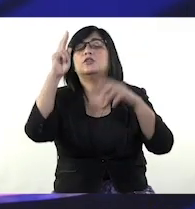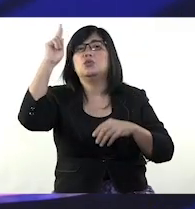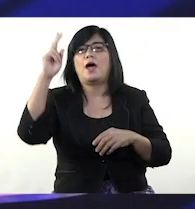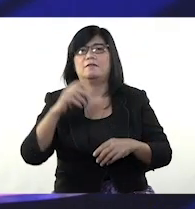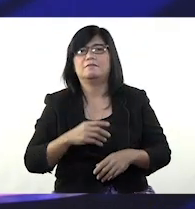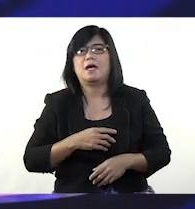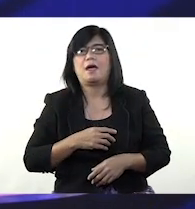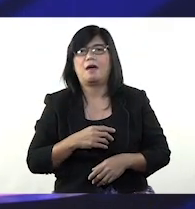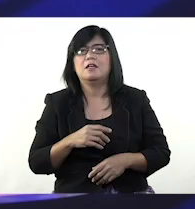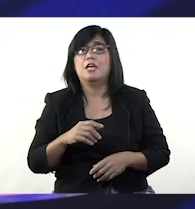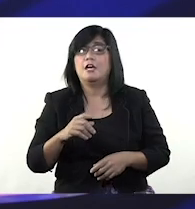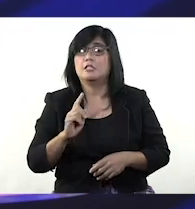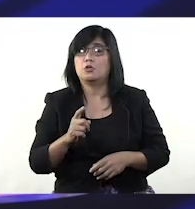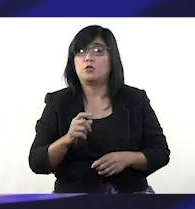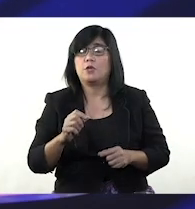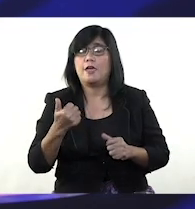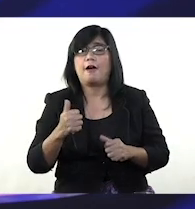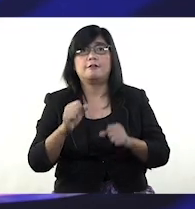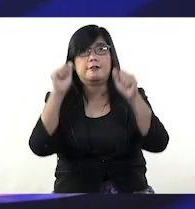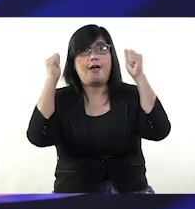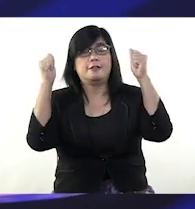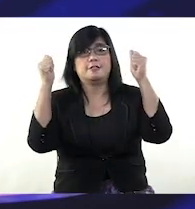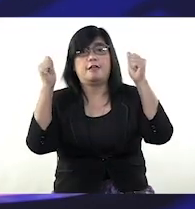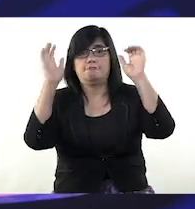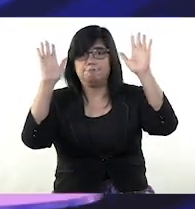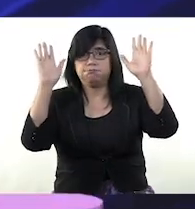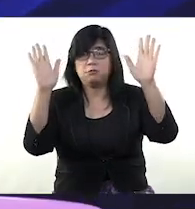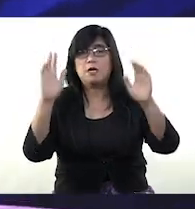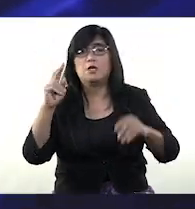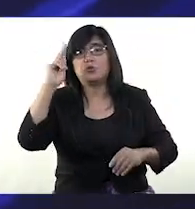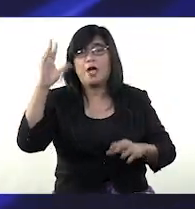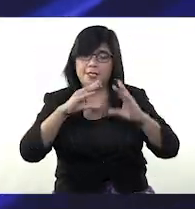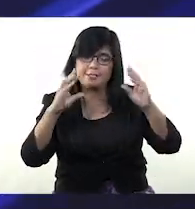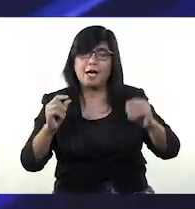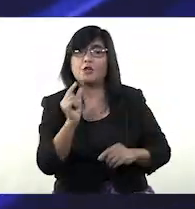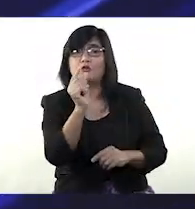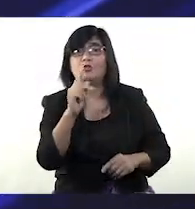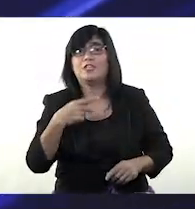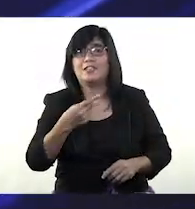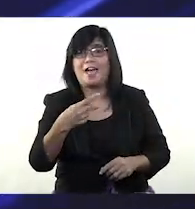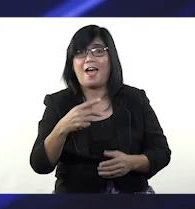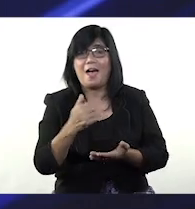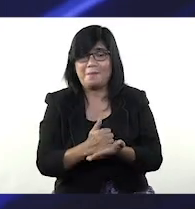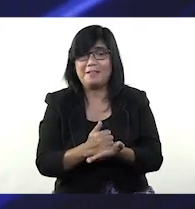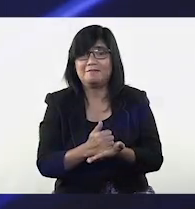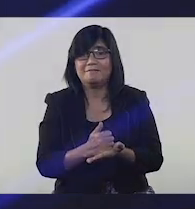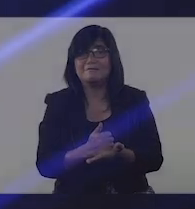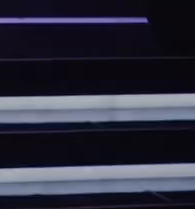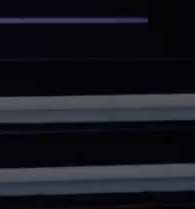Hai sesuatu yang dahsyat Tuhan mau kerjakan buat kita engkau baik dan sangat baik